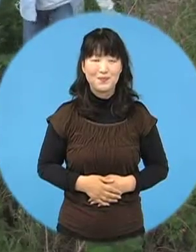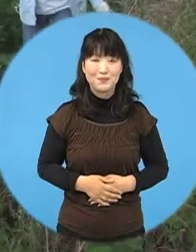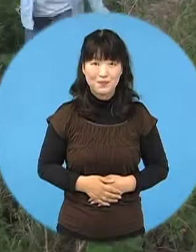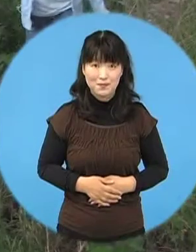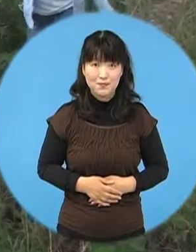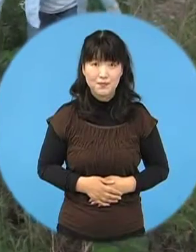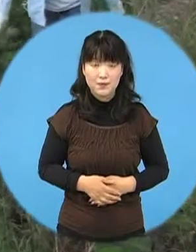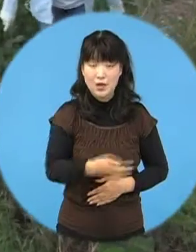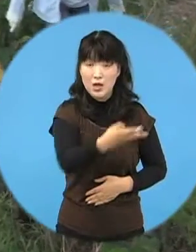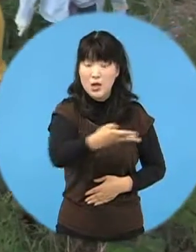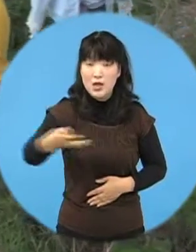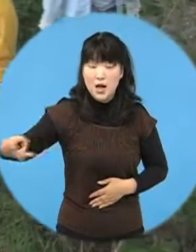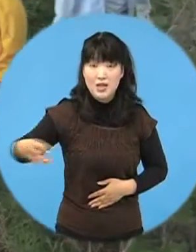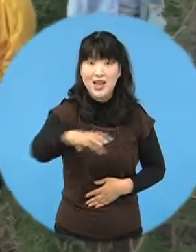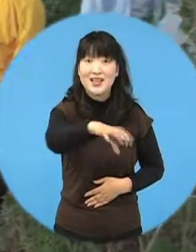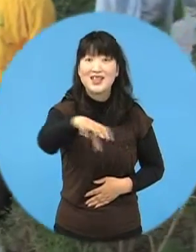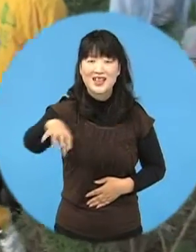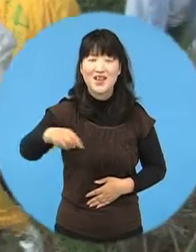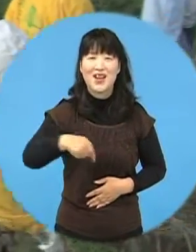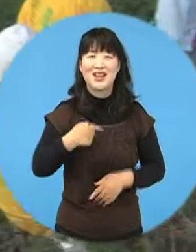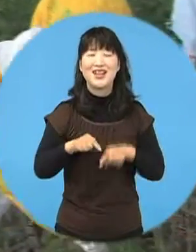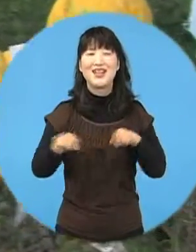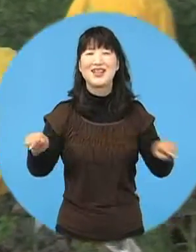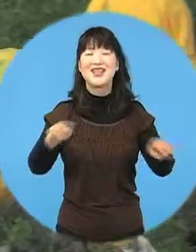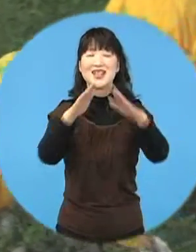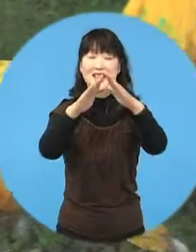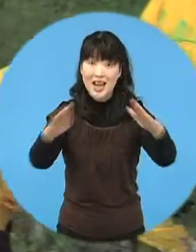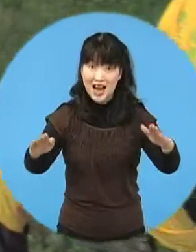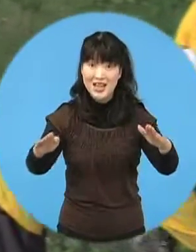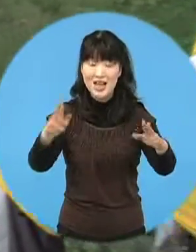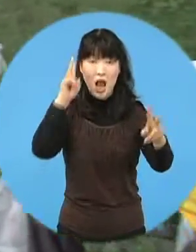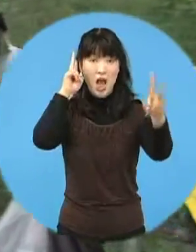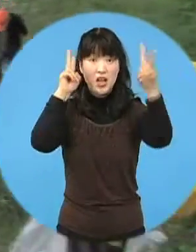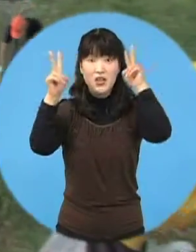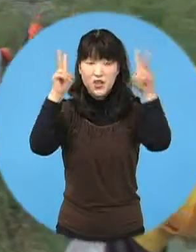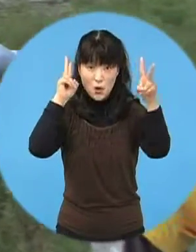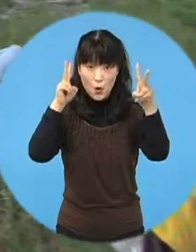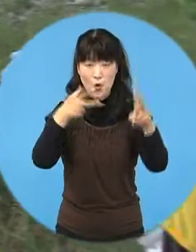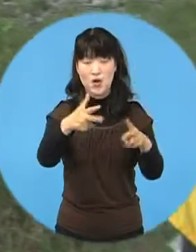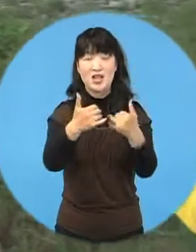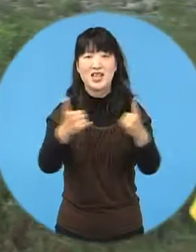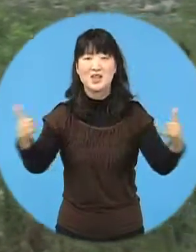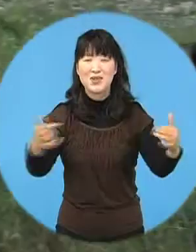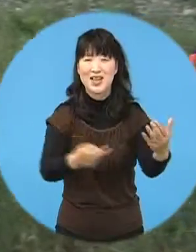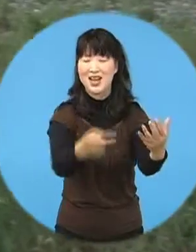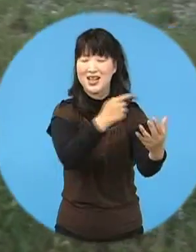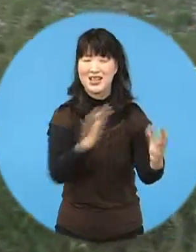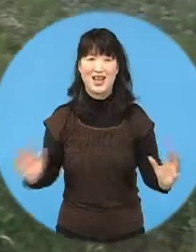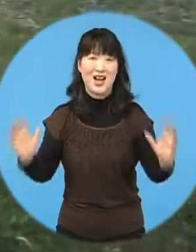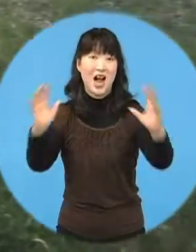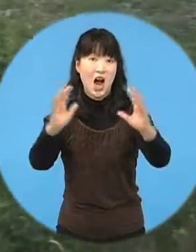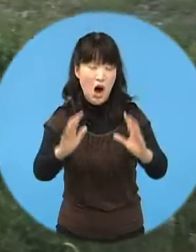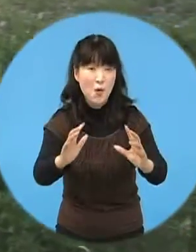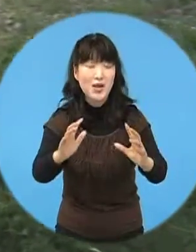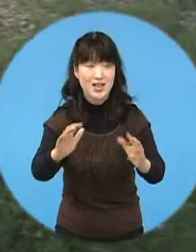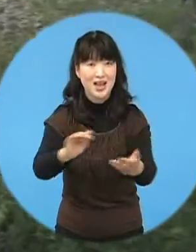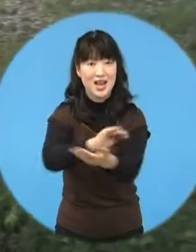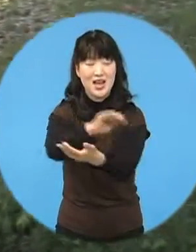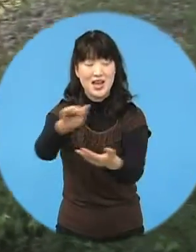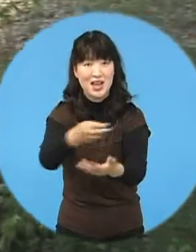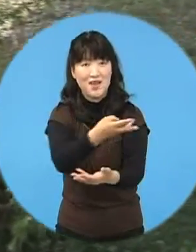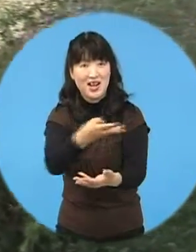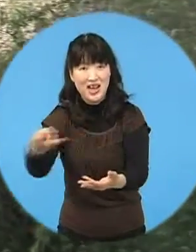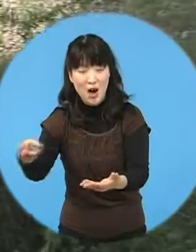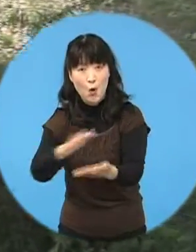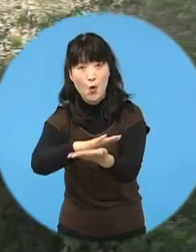河川敷では自治会、企業、市民の皆さんが多摩川をより綺麗にするため